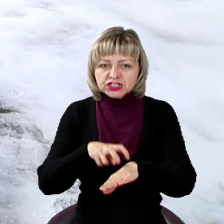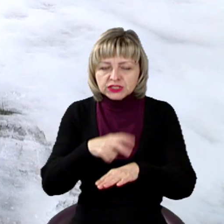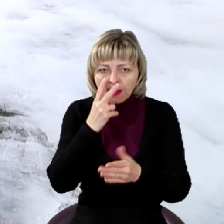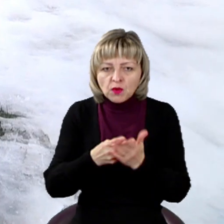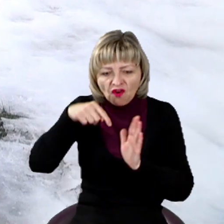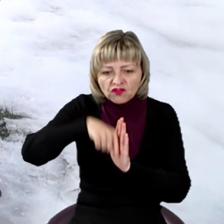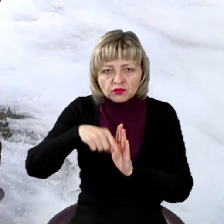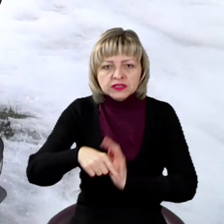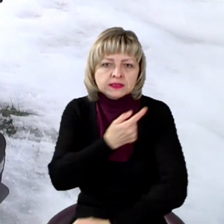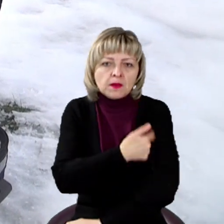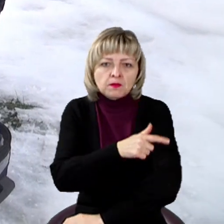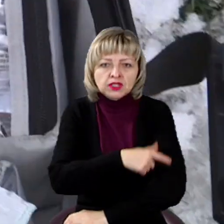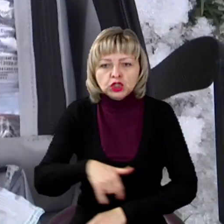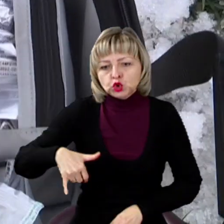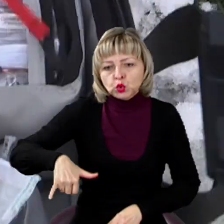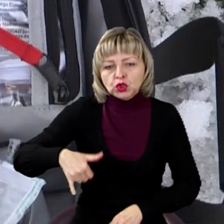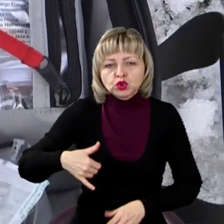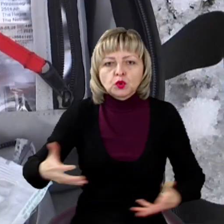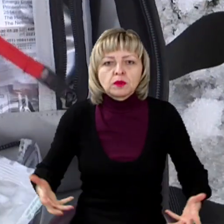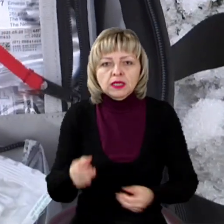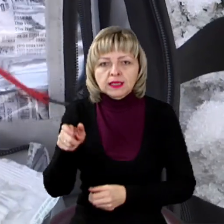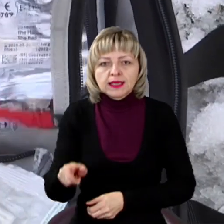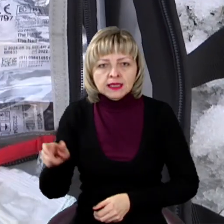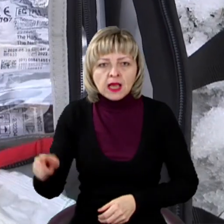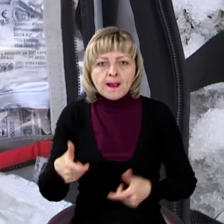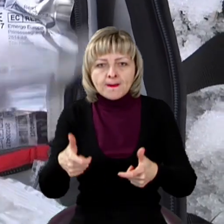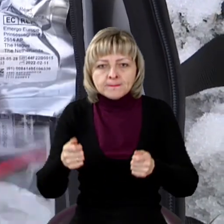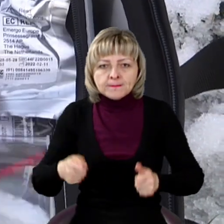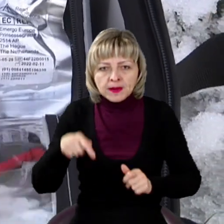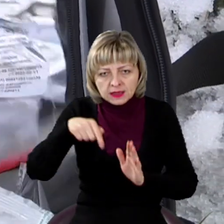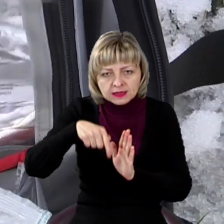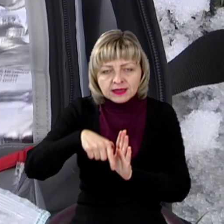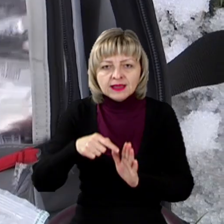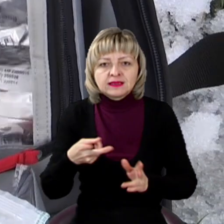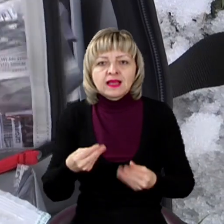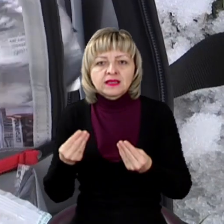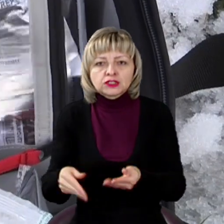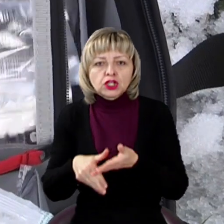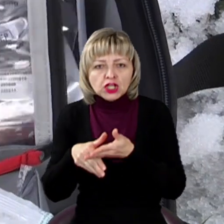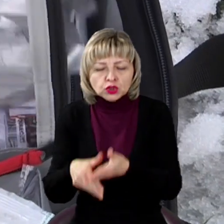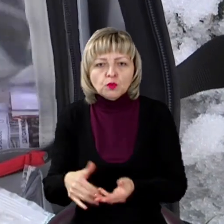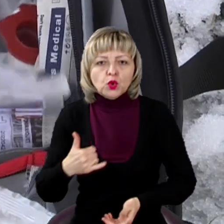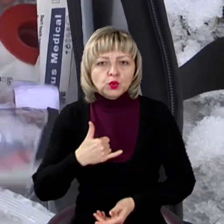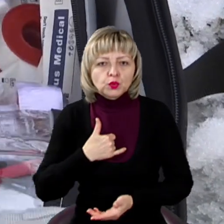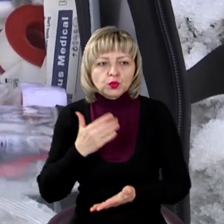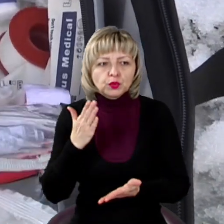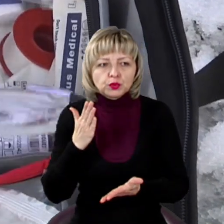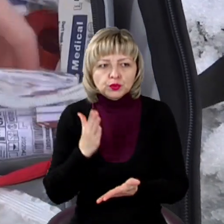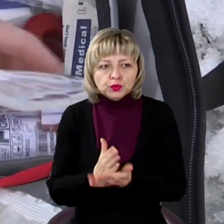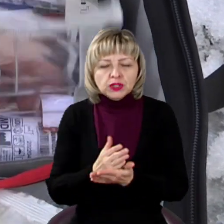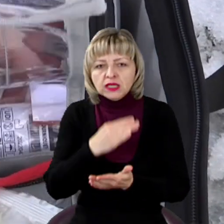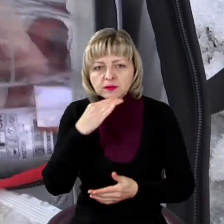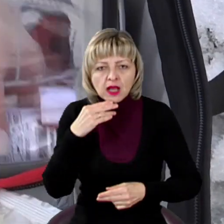вміст медичної сумки рятувальників. Пакет для надання допомоги при механічних ушкодженнях. Також у нас є велика кількість